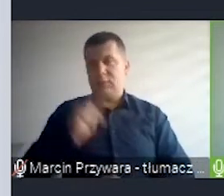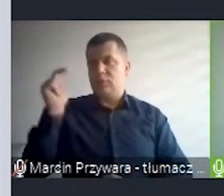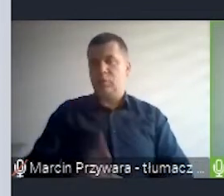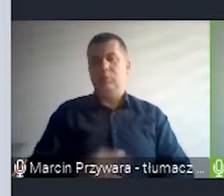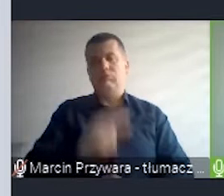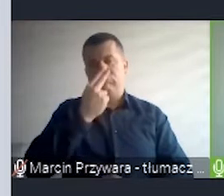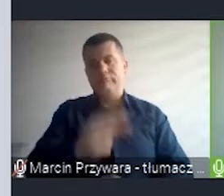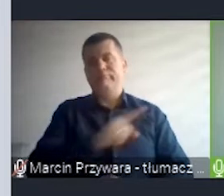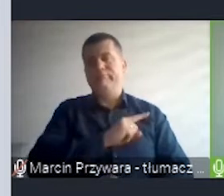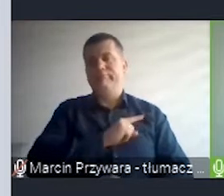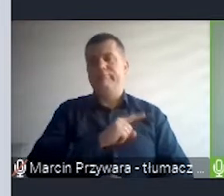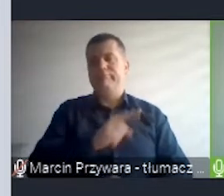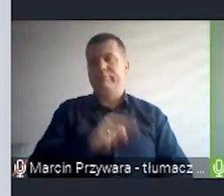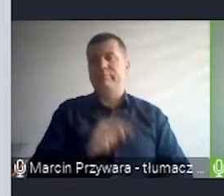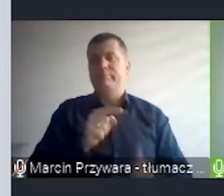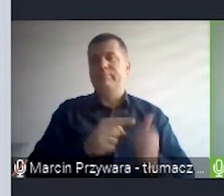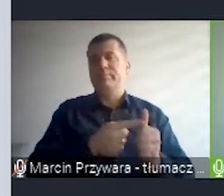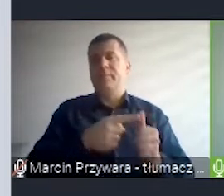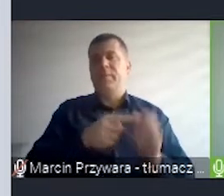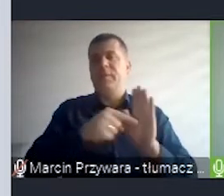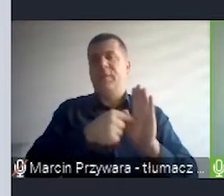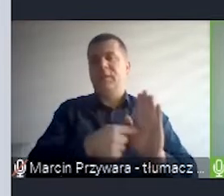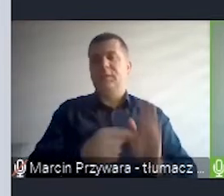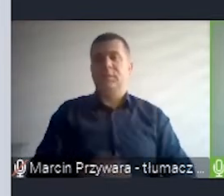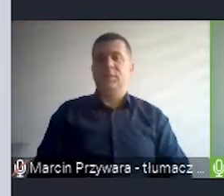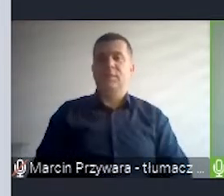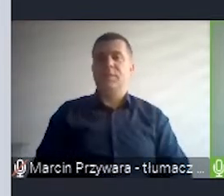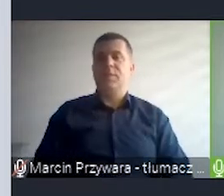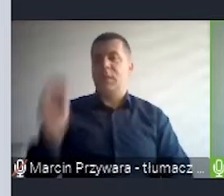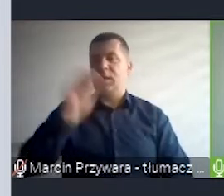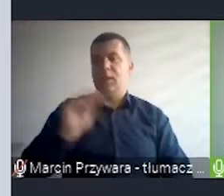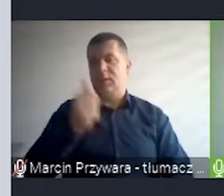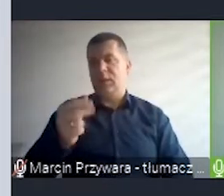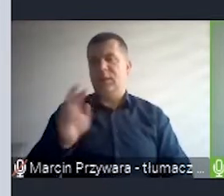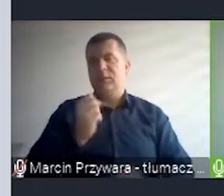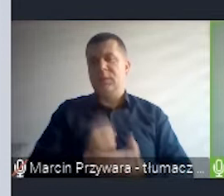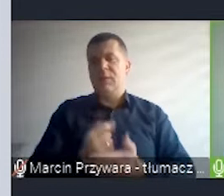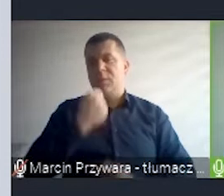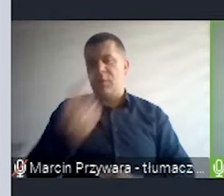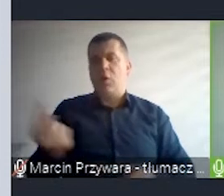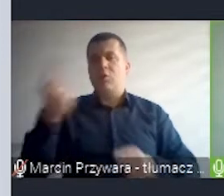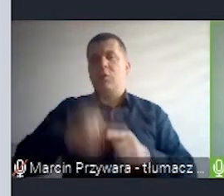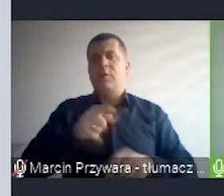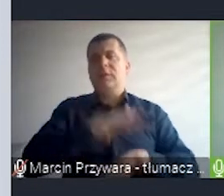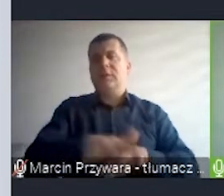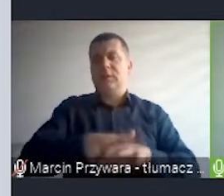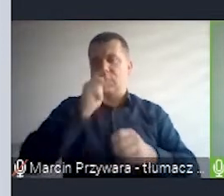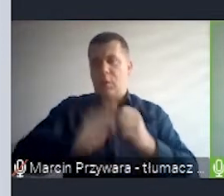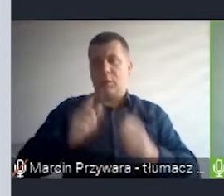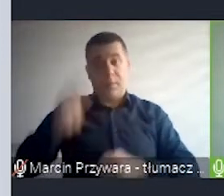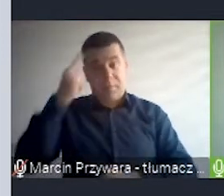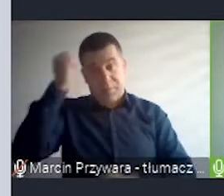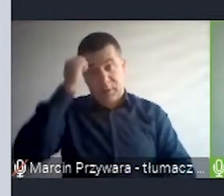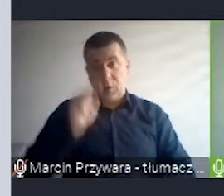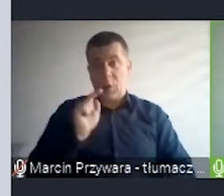ściśle trzymać. I teraz jeszcze jedną rzecz powinienem dodać do systemu kontroli. Pamiętajcie o